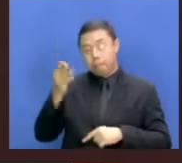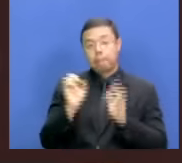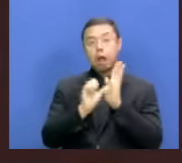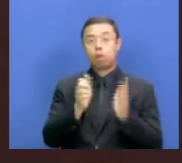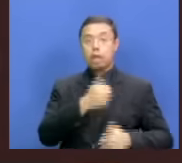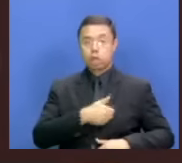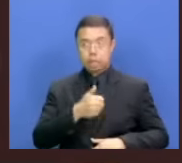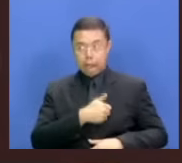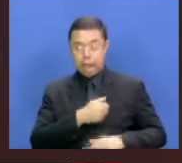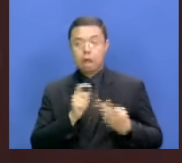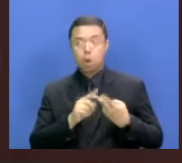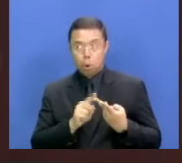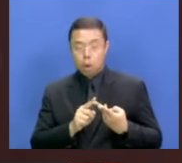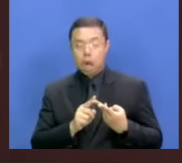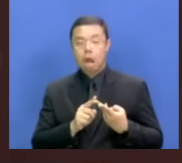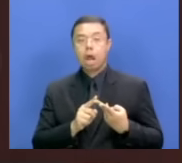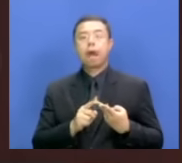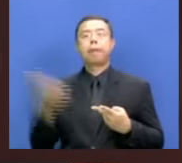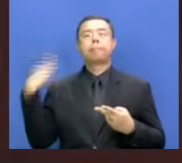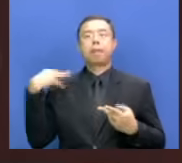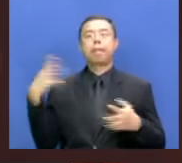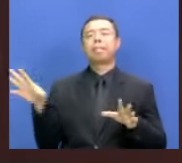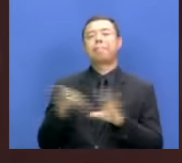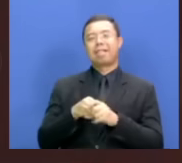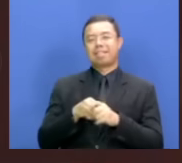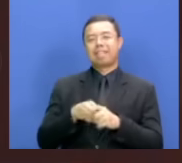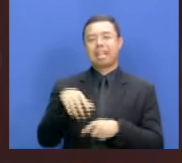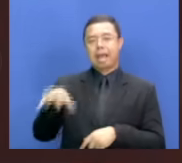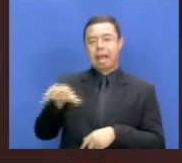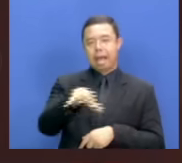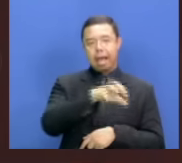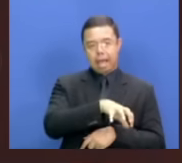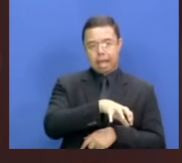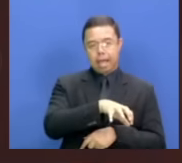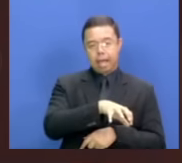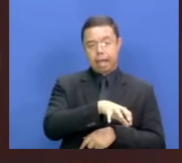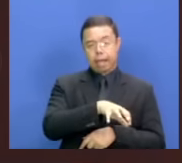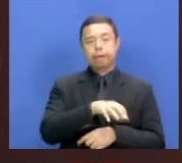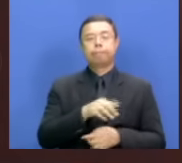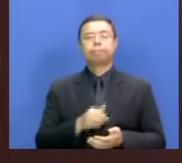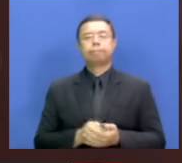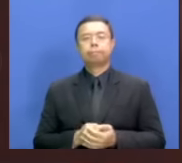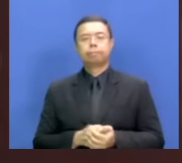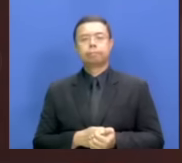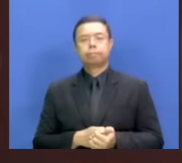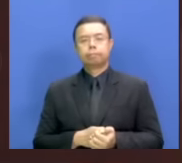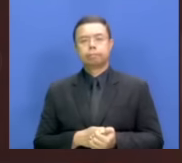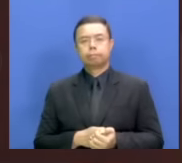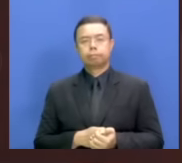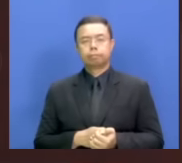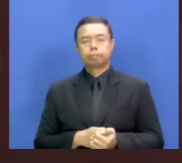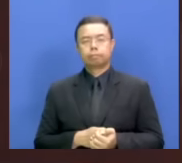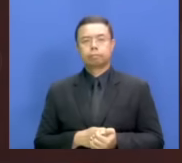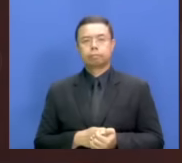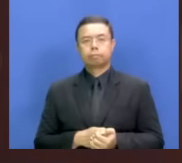mkal dan keterlibatan pejabat di sejumlah daerah proses pemilihan Presiden dan Presiden tahun 2004 Saya